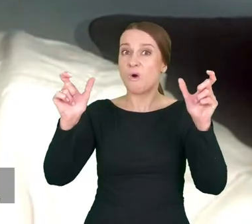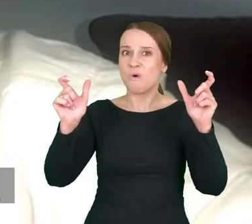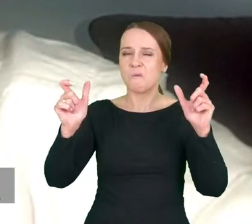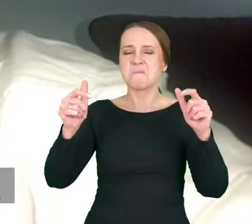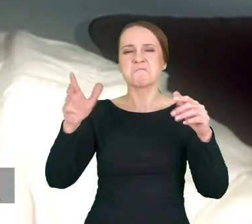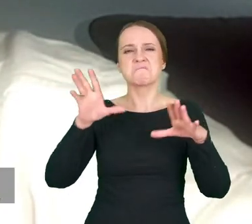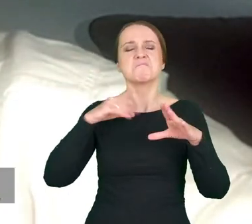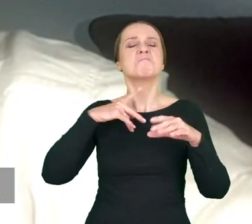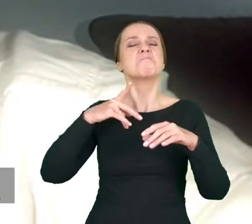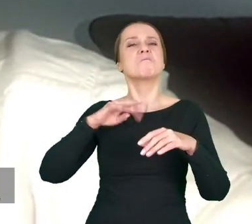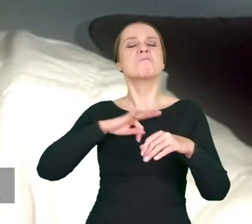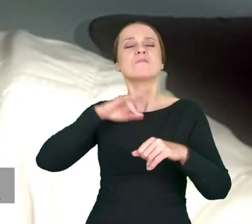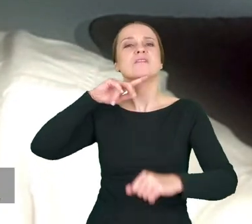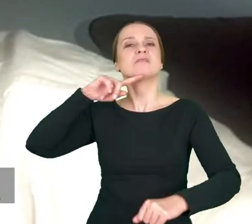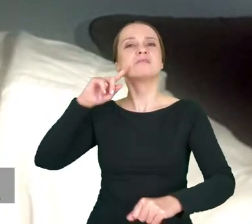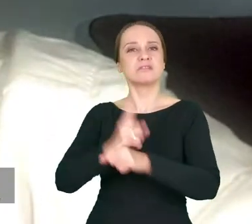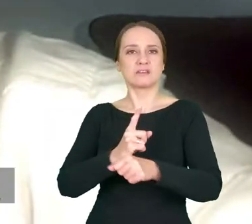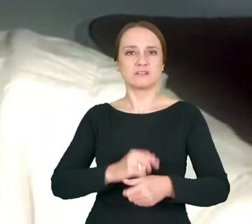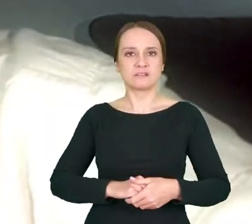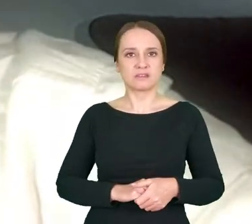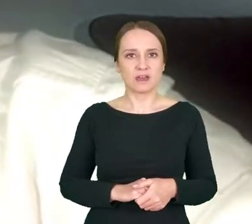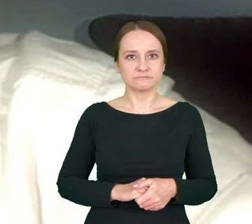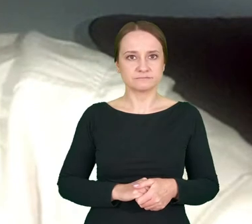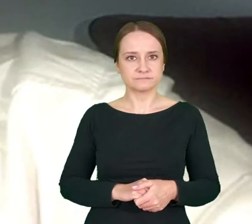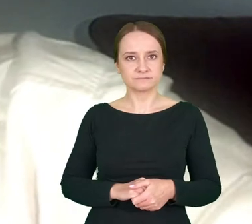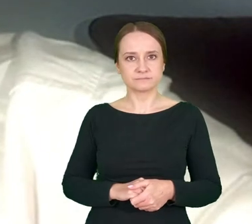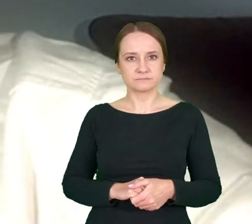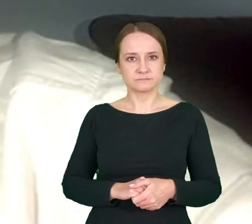Ogłosić mogę wyrok.